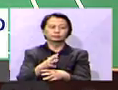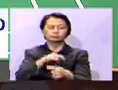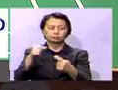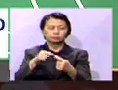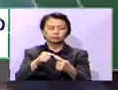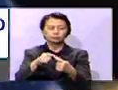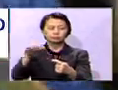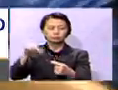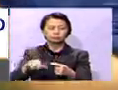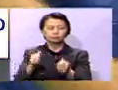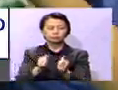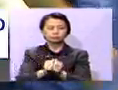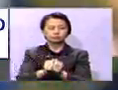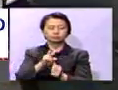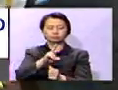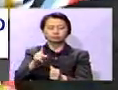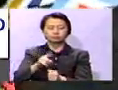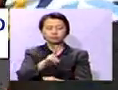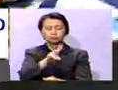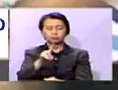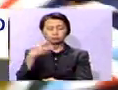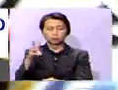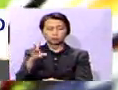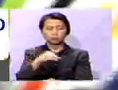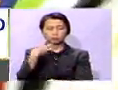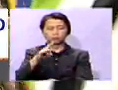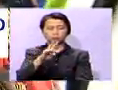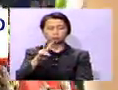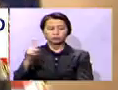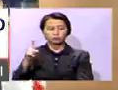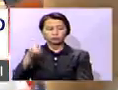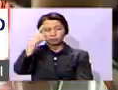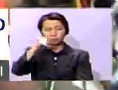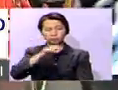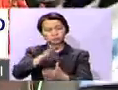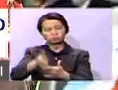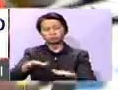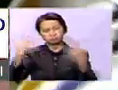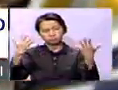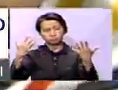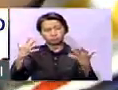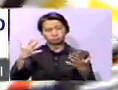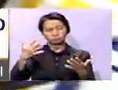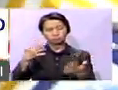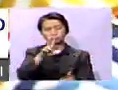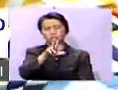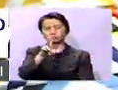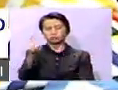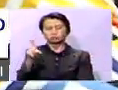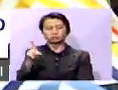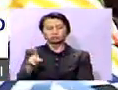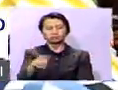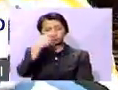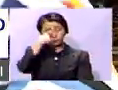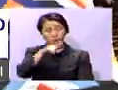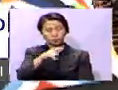apabila tumpas 12-21, 21-16 dan 18-21 untuk menamatkan saingan dengan kemenangan 3-1.